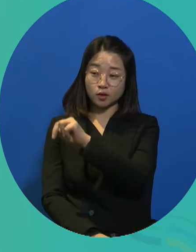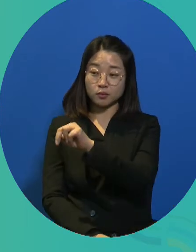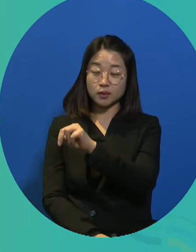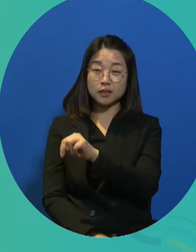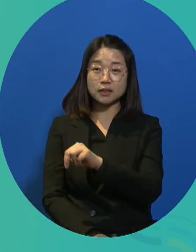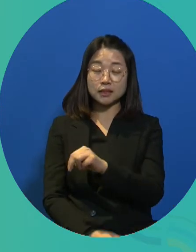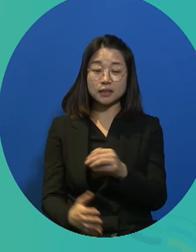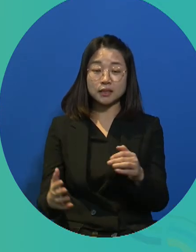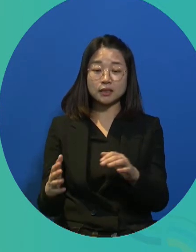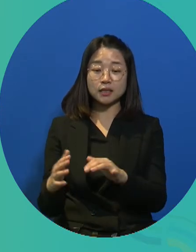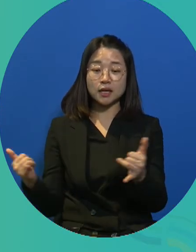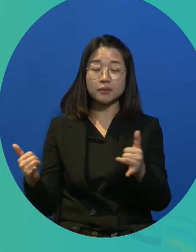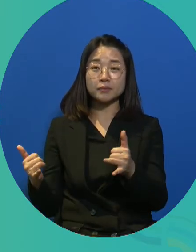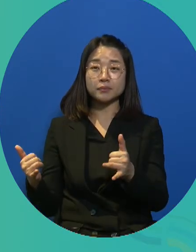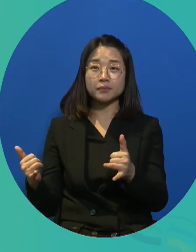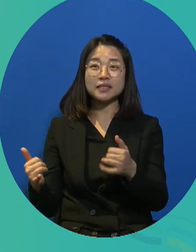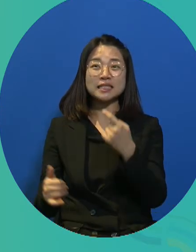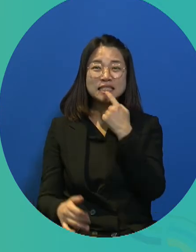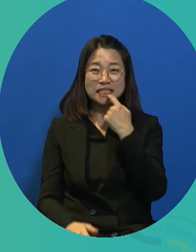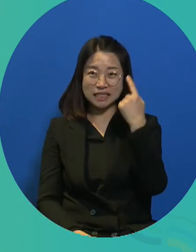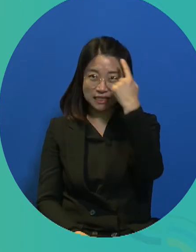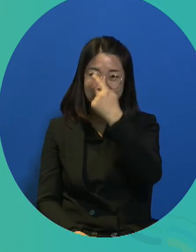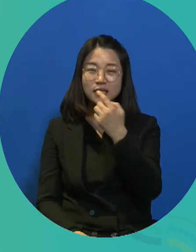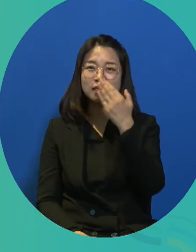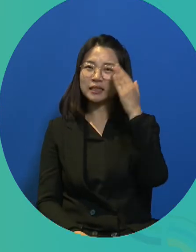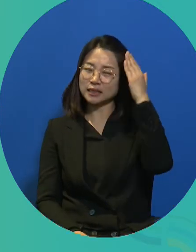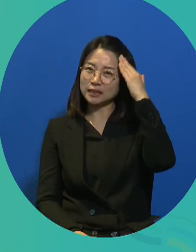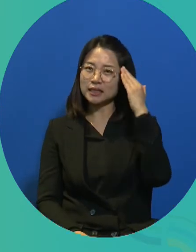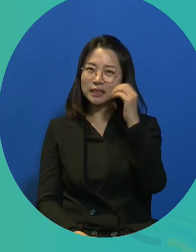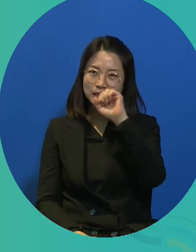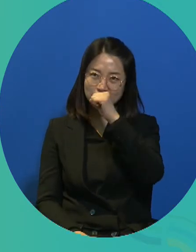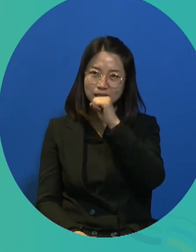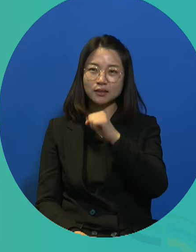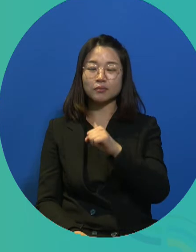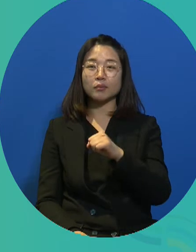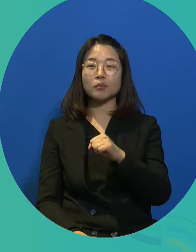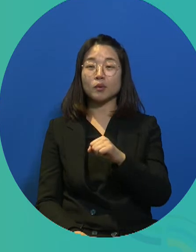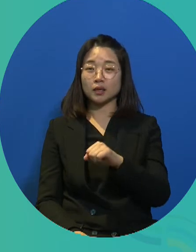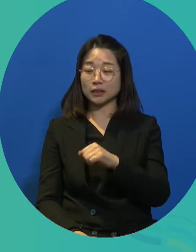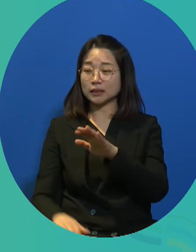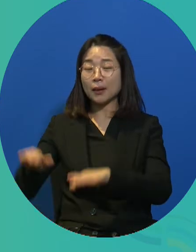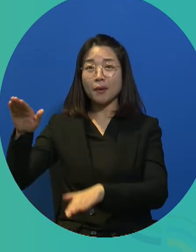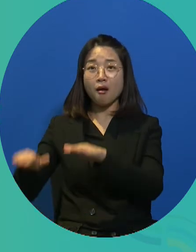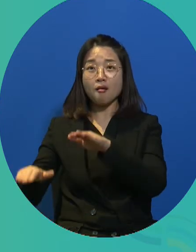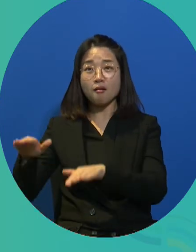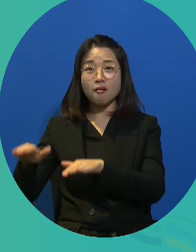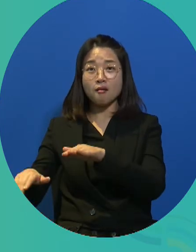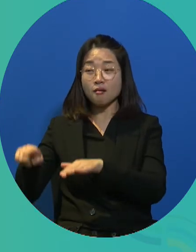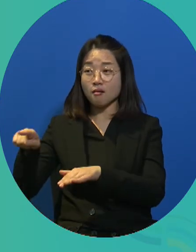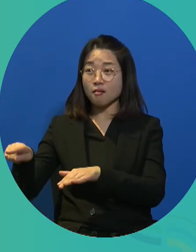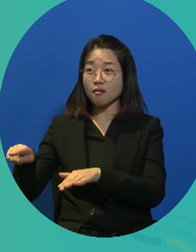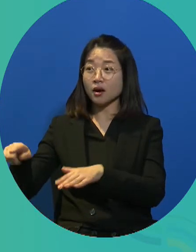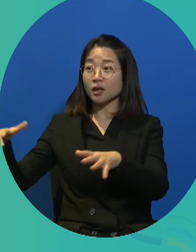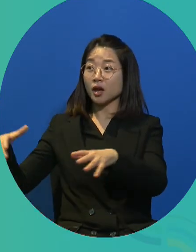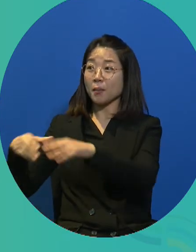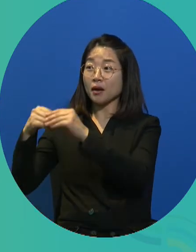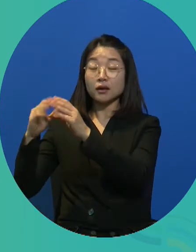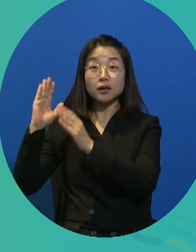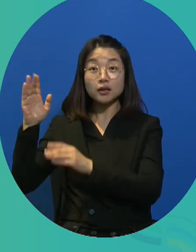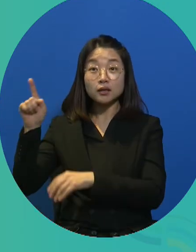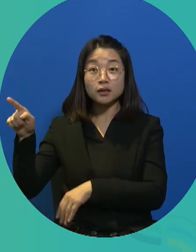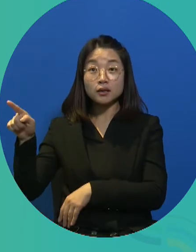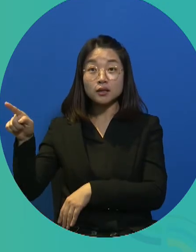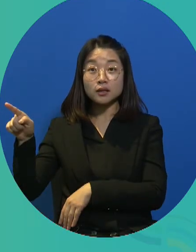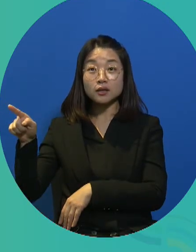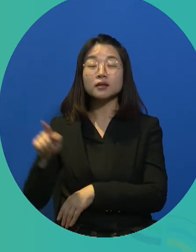인종차별철폐위원회를 상대로 위원회에 제기했던 그 개인 진정과 관련해서